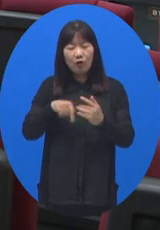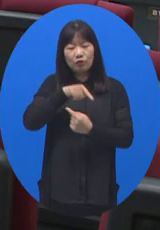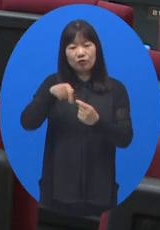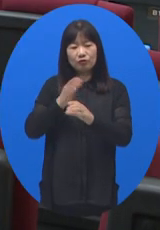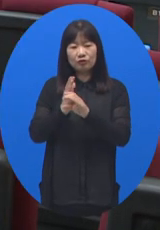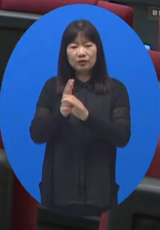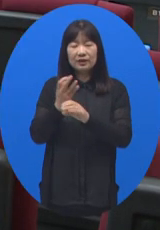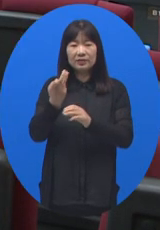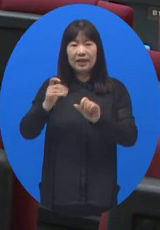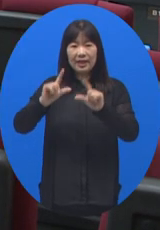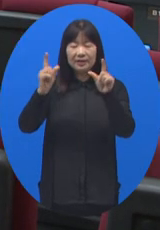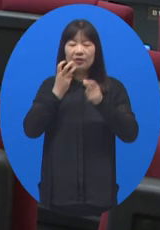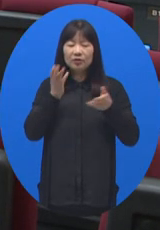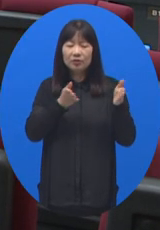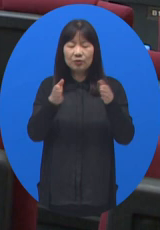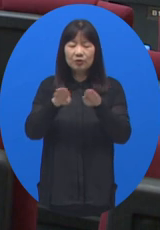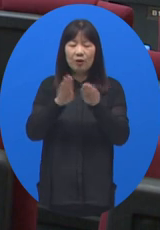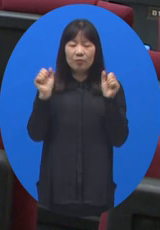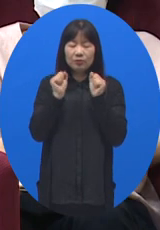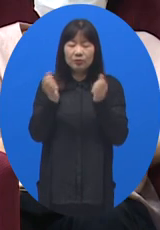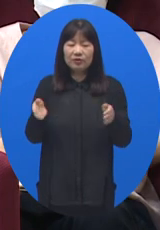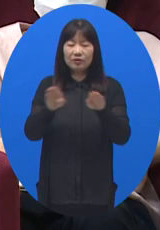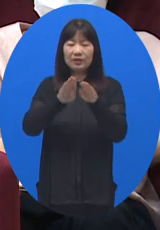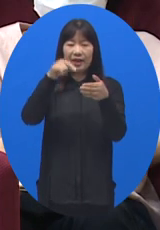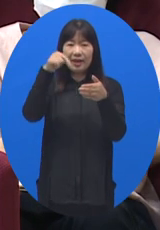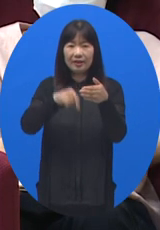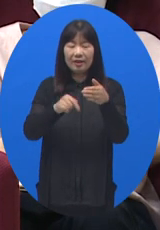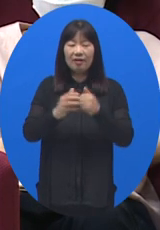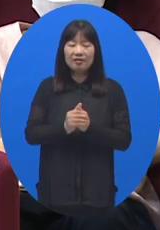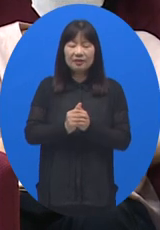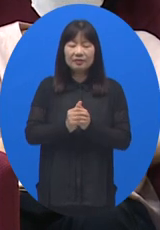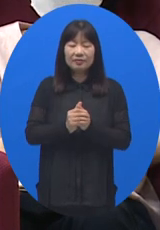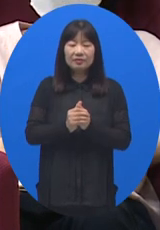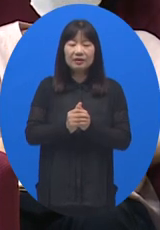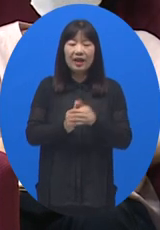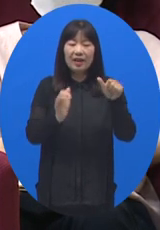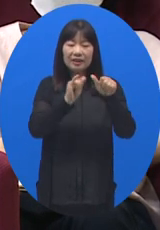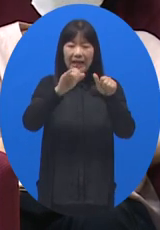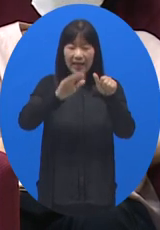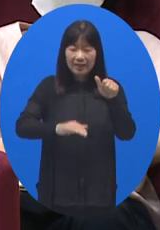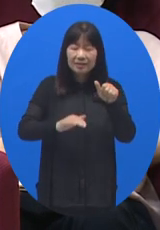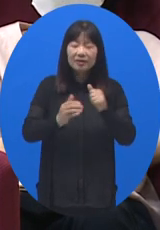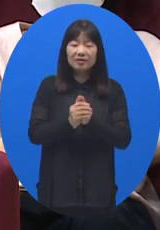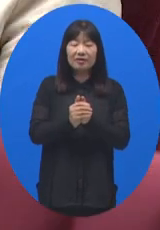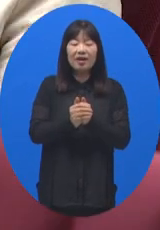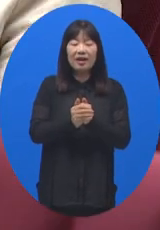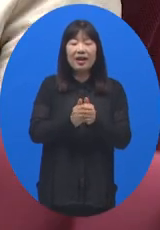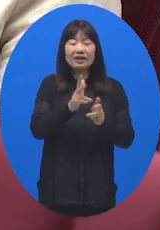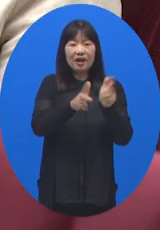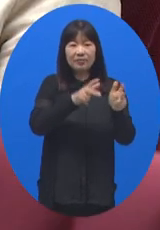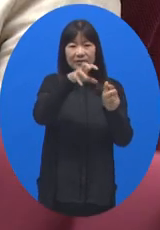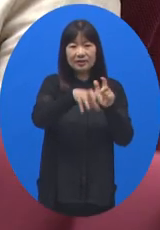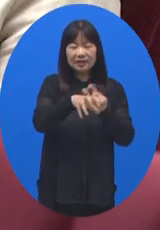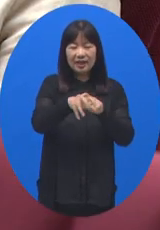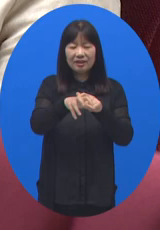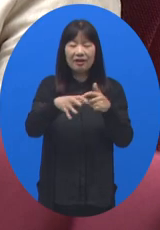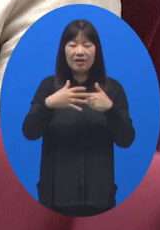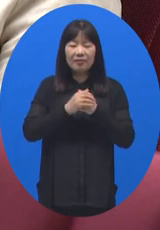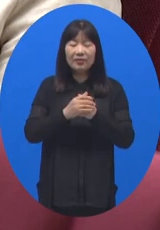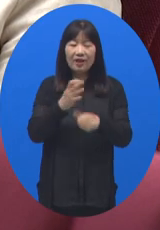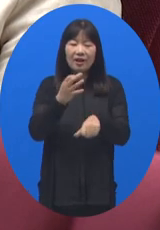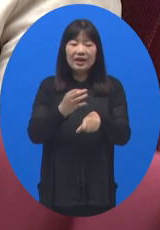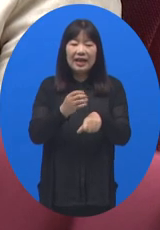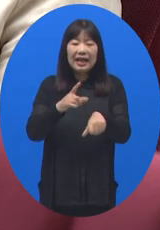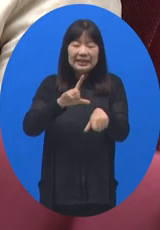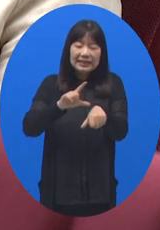돈은 14일 경기도청 북부청사 에서 돈의 영세 사업장 종사 단시간 취업 노동자의 노동 인권 사각지대